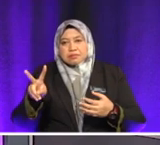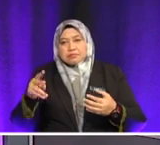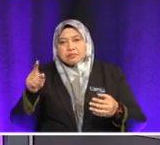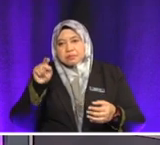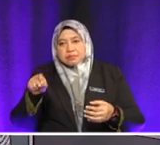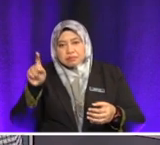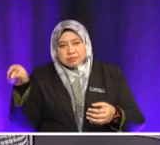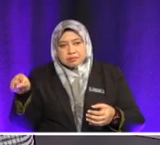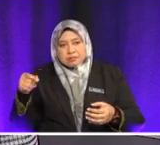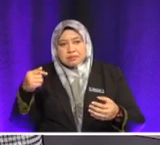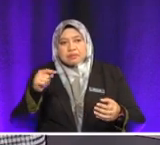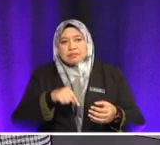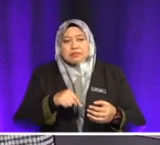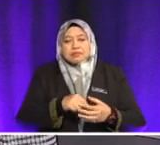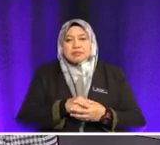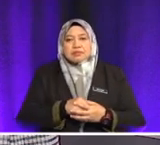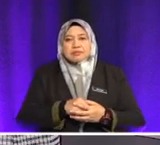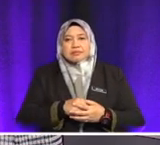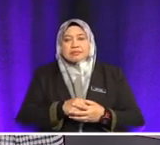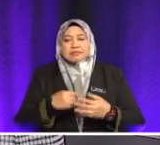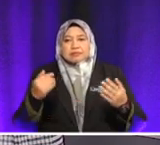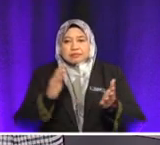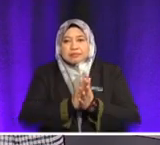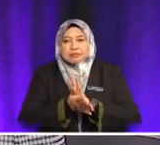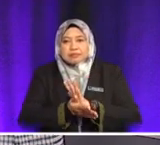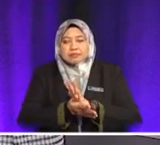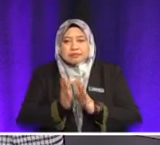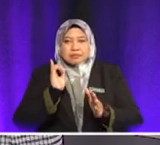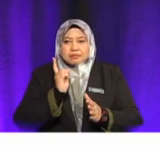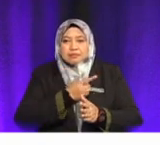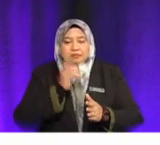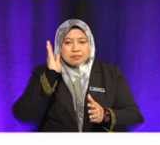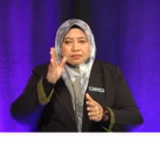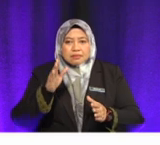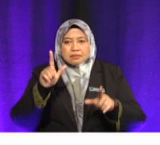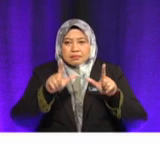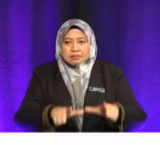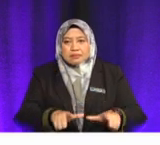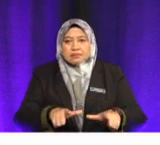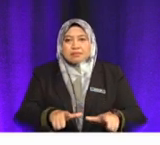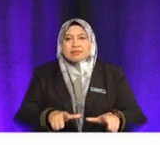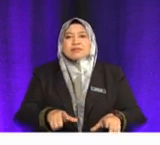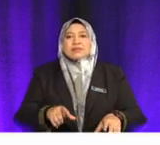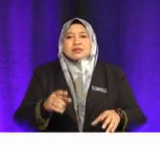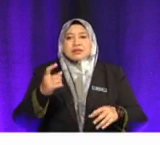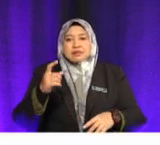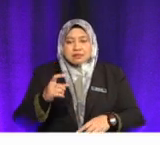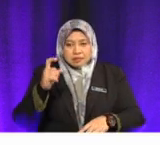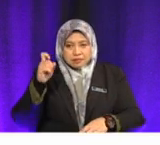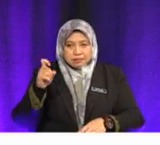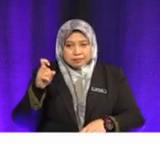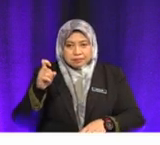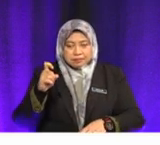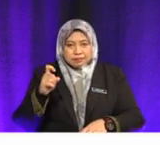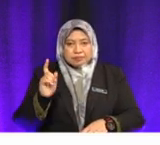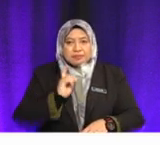dan satu di sini Oke jadi kita akan letak ke situ simbol X jadi